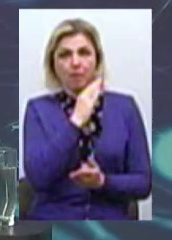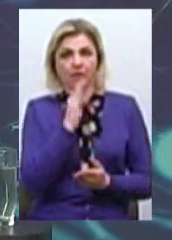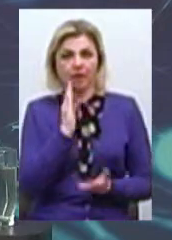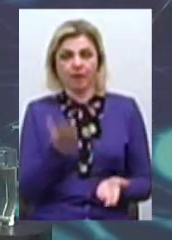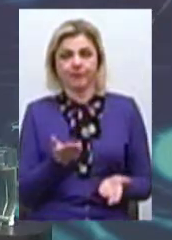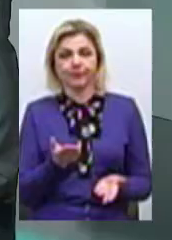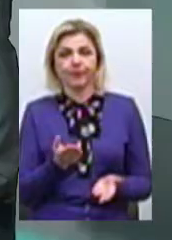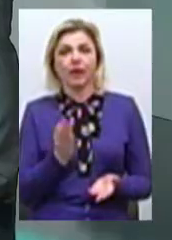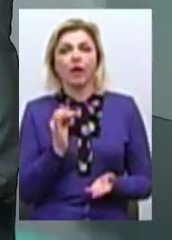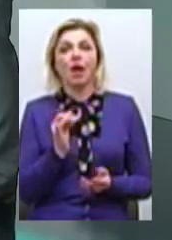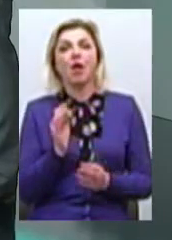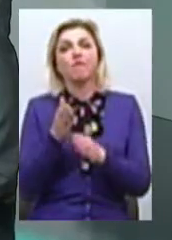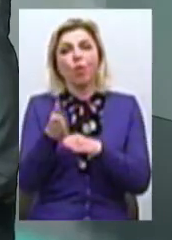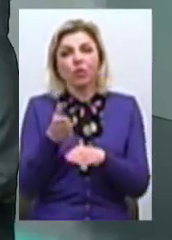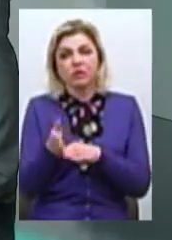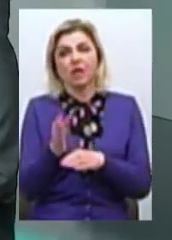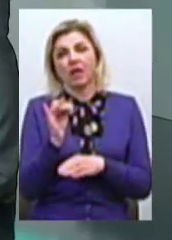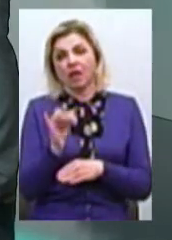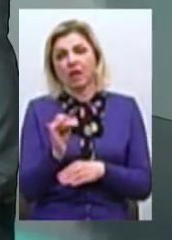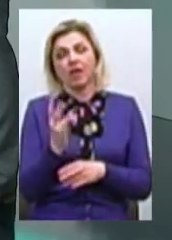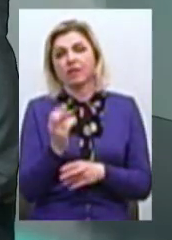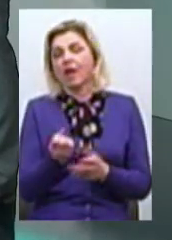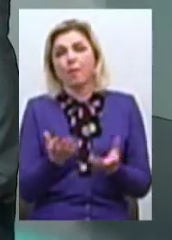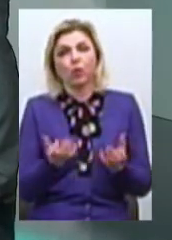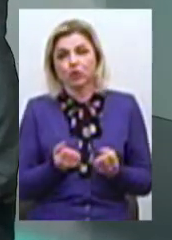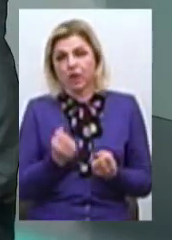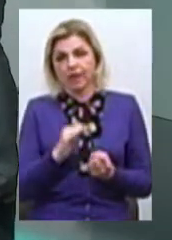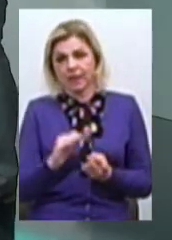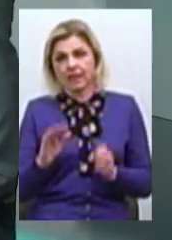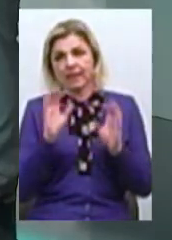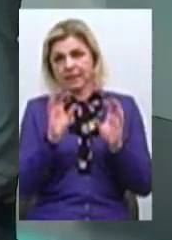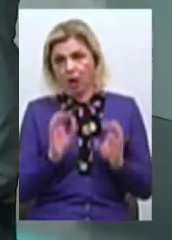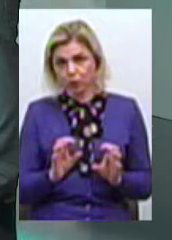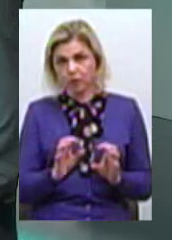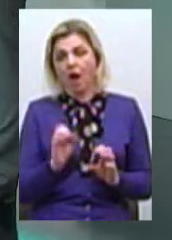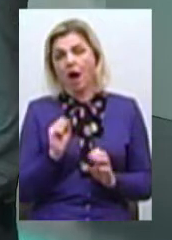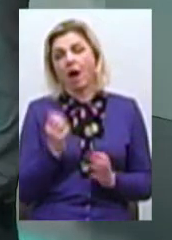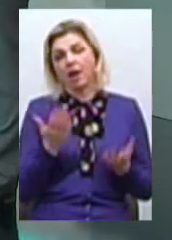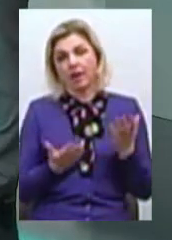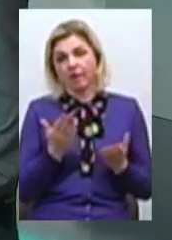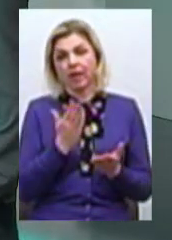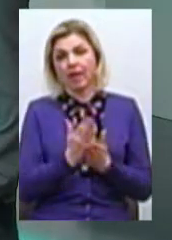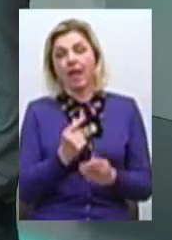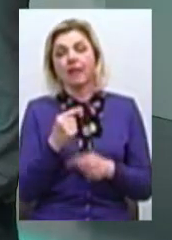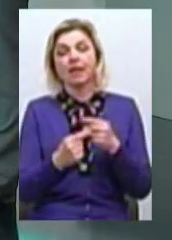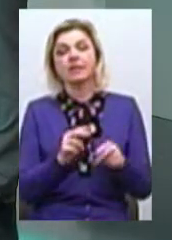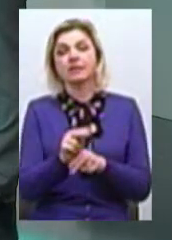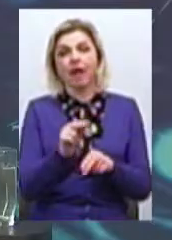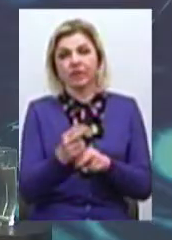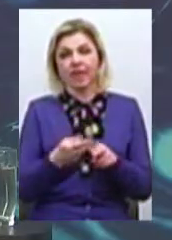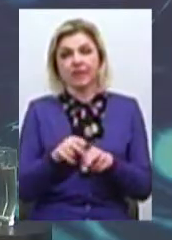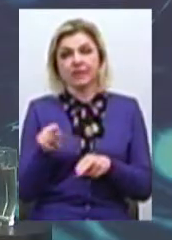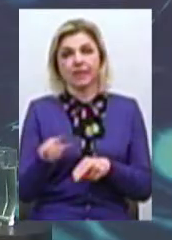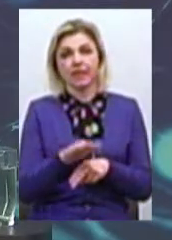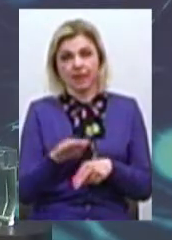і не набуває дитина з певних причин статусу. Але якщо він є наставником цієї дитини і вона